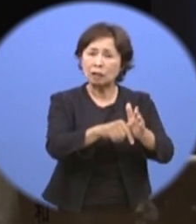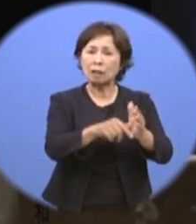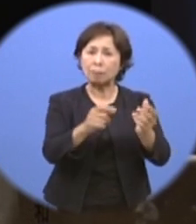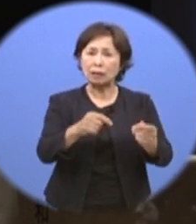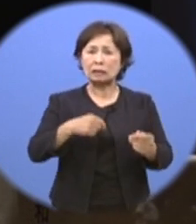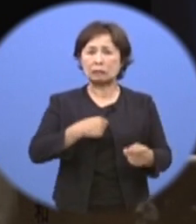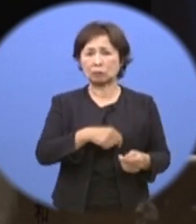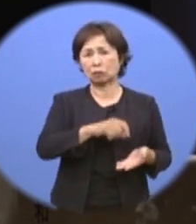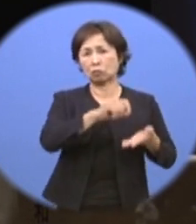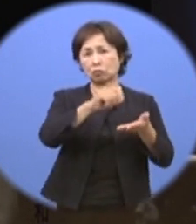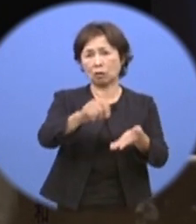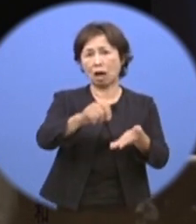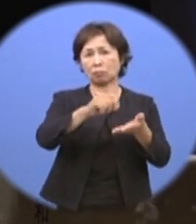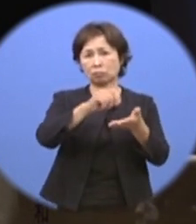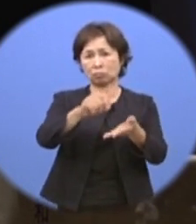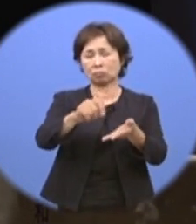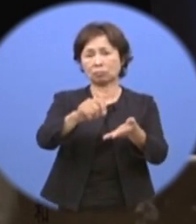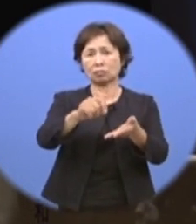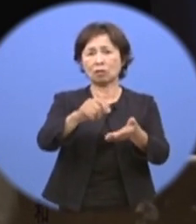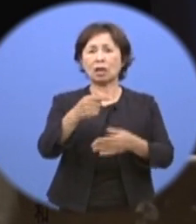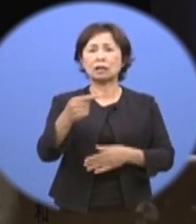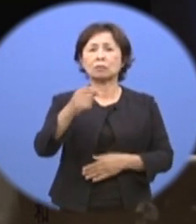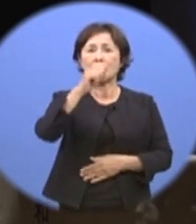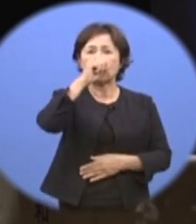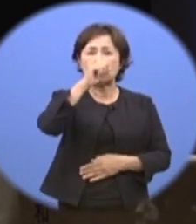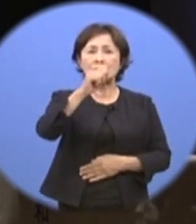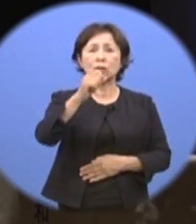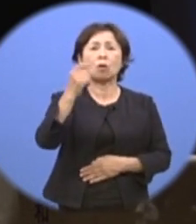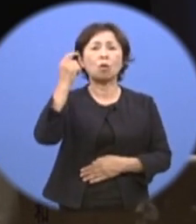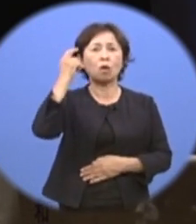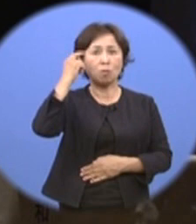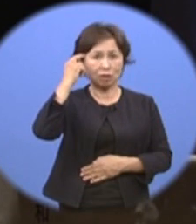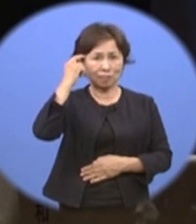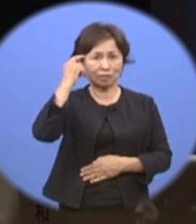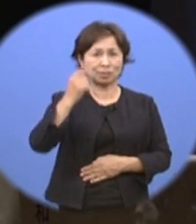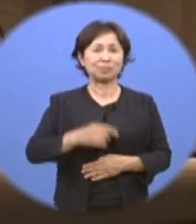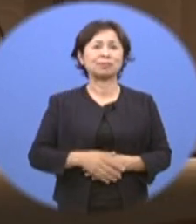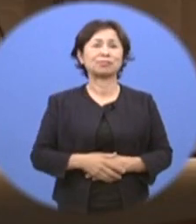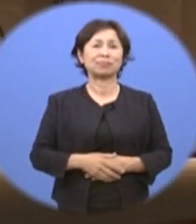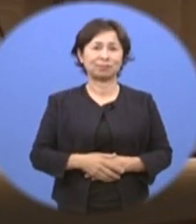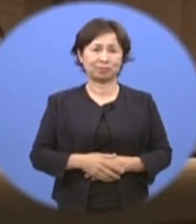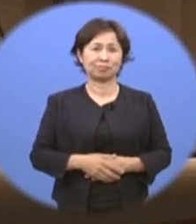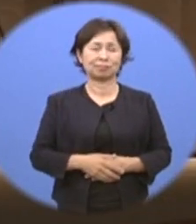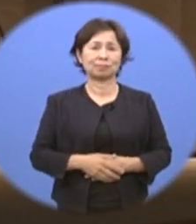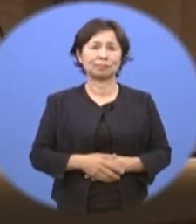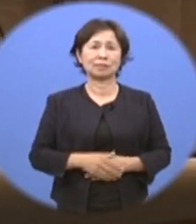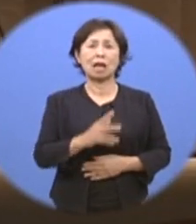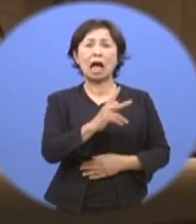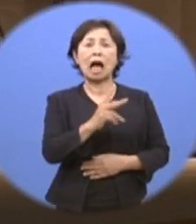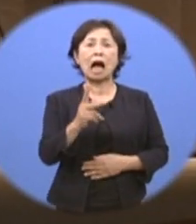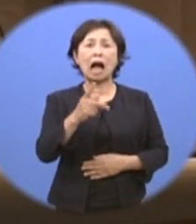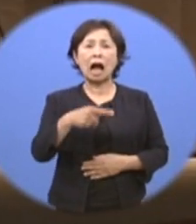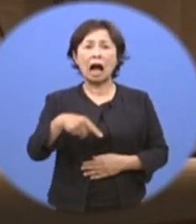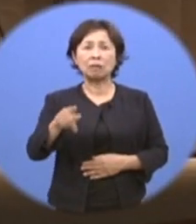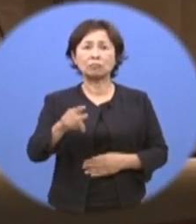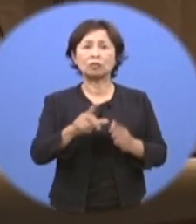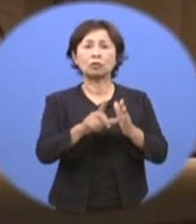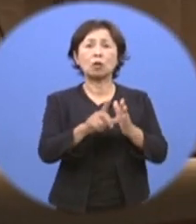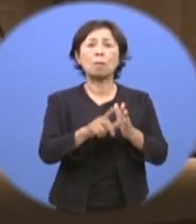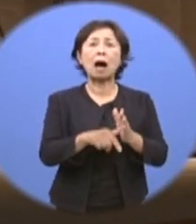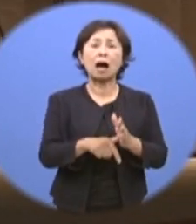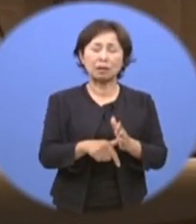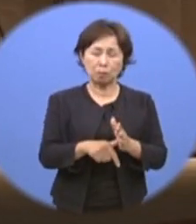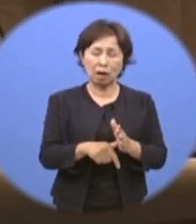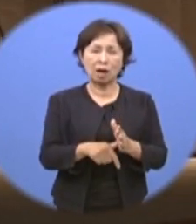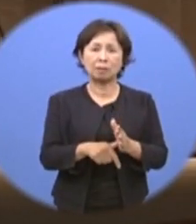くのが一番いいのかなというふうに私は個人的には思います。 がんなんかの場合はですね、ある程